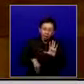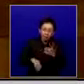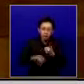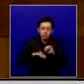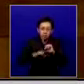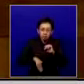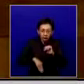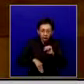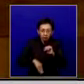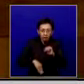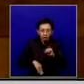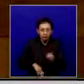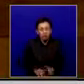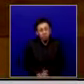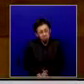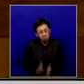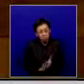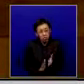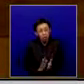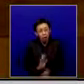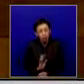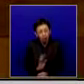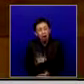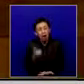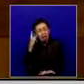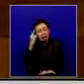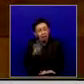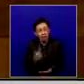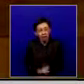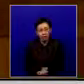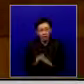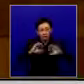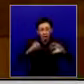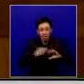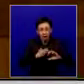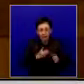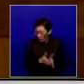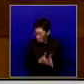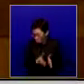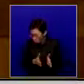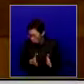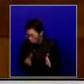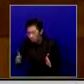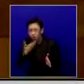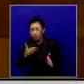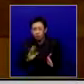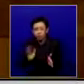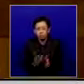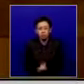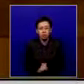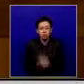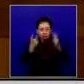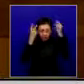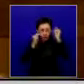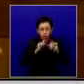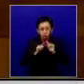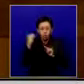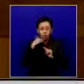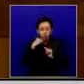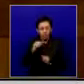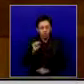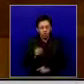าไม่ถือว่าเป็นผลงานแล้วเรียกว่าอะไรรัฐบาลเขาไม่ได้มีเจตนาที่ว่าจะยืดไปโดยตลอดท่านนายกคุยตลอดว่าไอ้ตรง